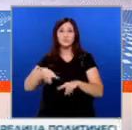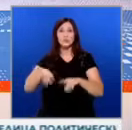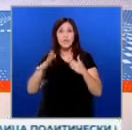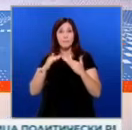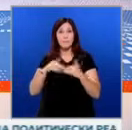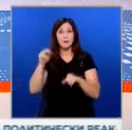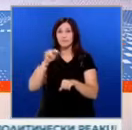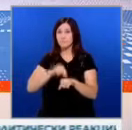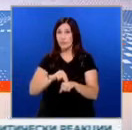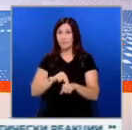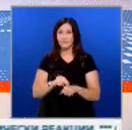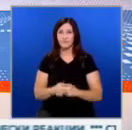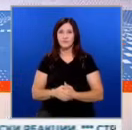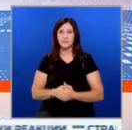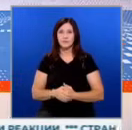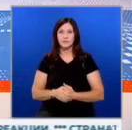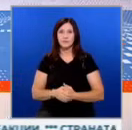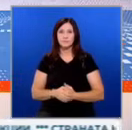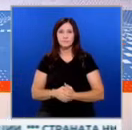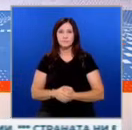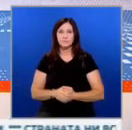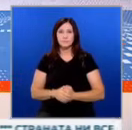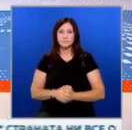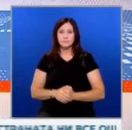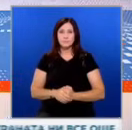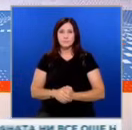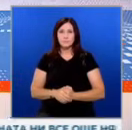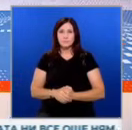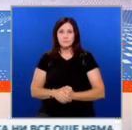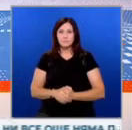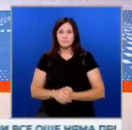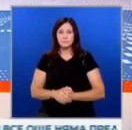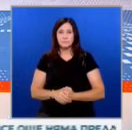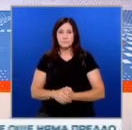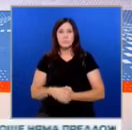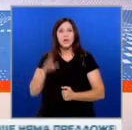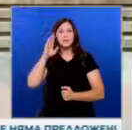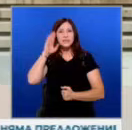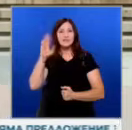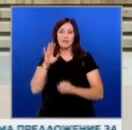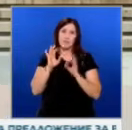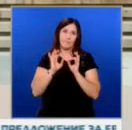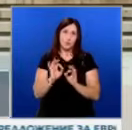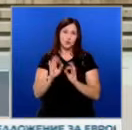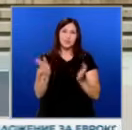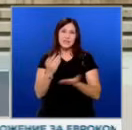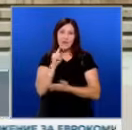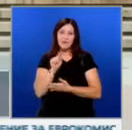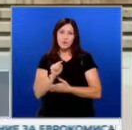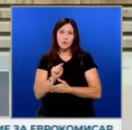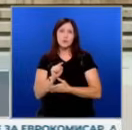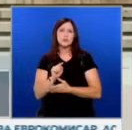съдебната палата в Пловдив. Нели. Здравейте, точно така. Става дума